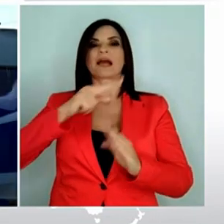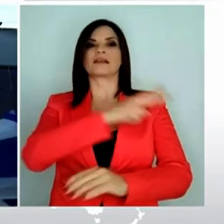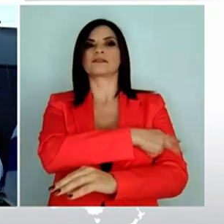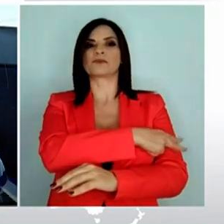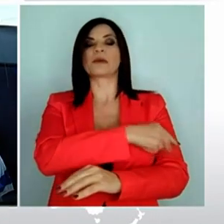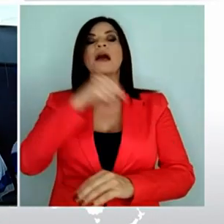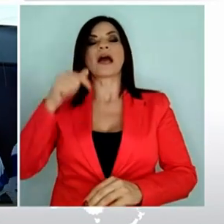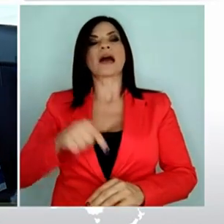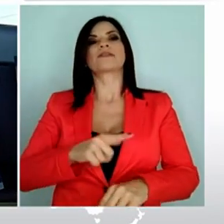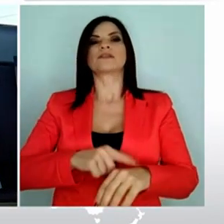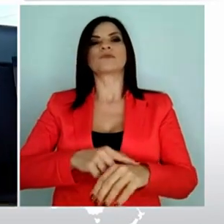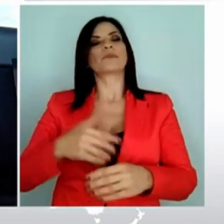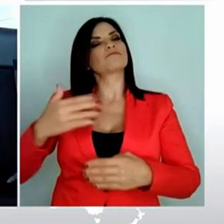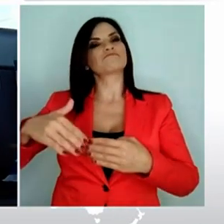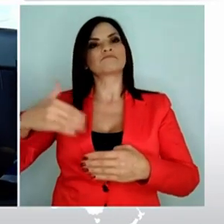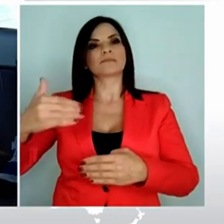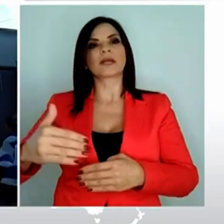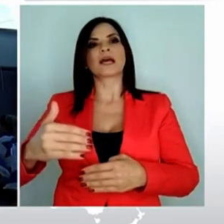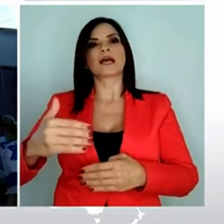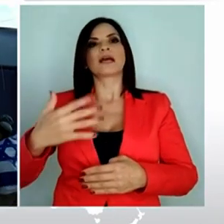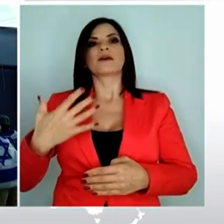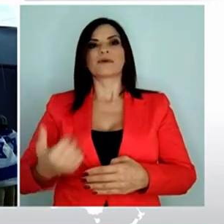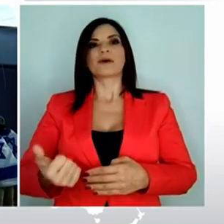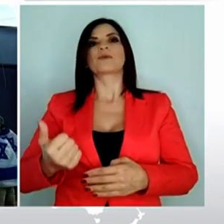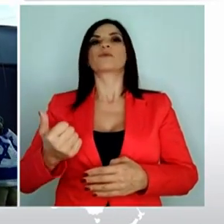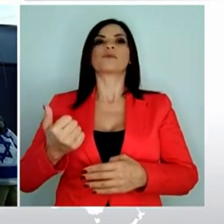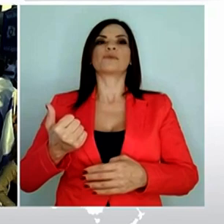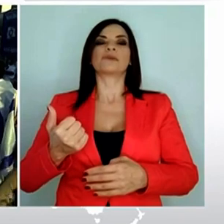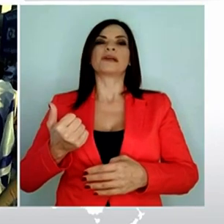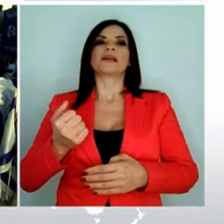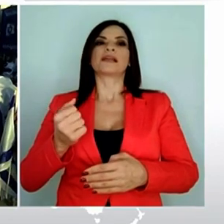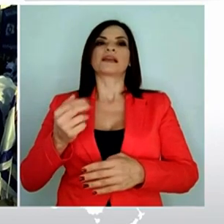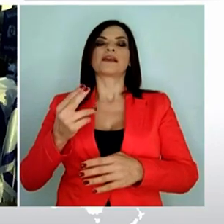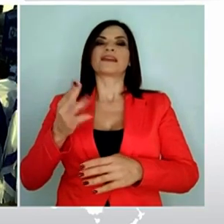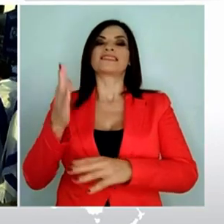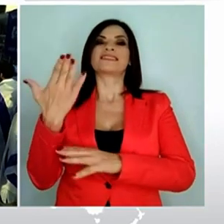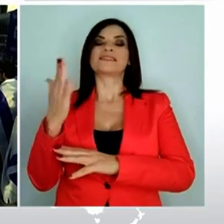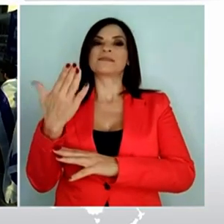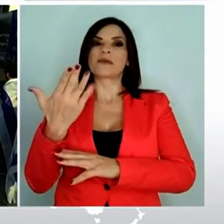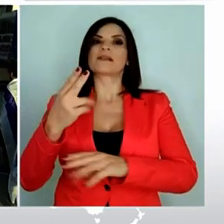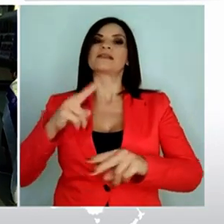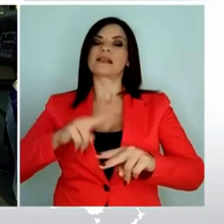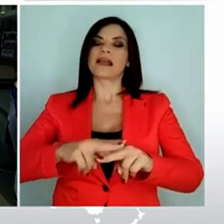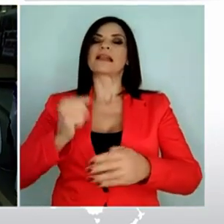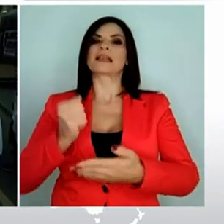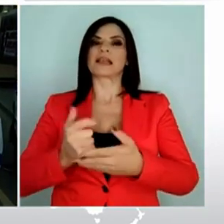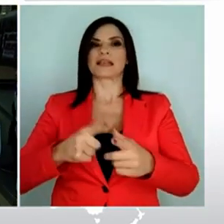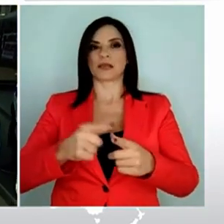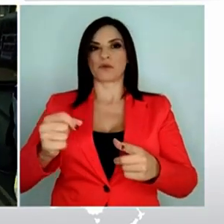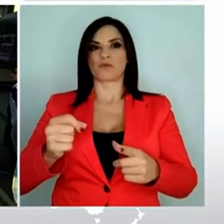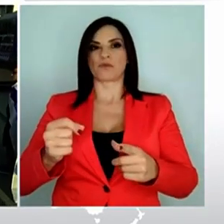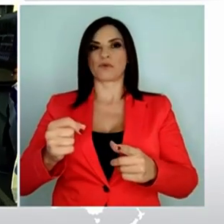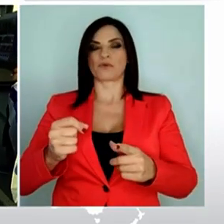εξέλιξη. Υπάρχουν και σημαίες της Κύπρου, οι οποίες τοποθετήθηκαν δίπλα από αυτές του Ισραήλ. Όπως και οι φωτογραφίες, όπως σας ανέφερα,